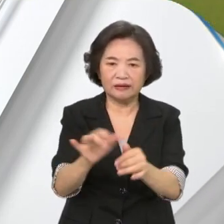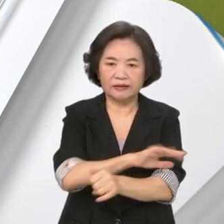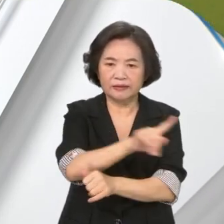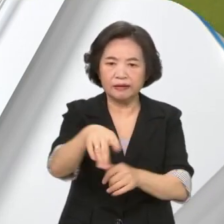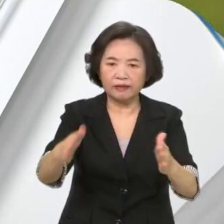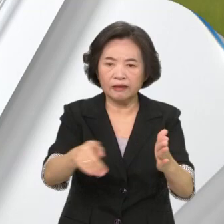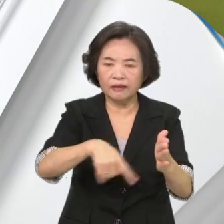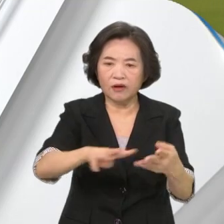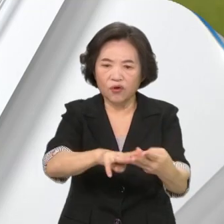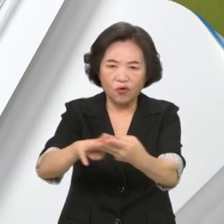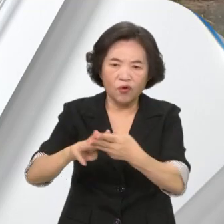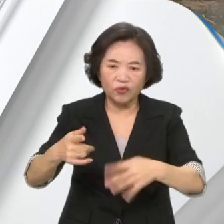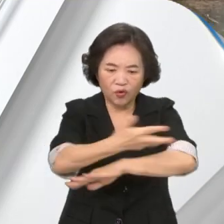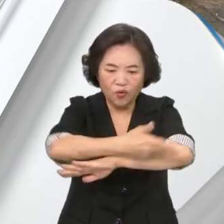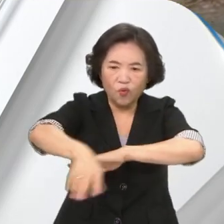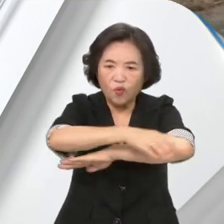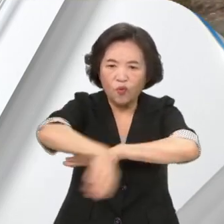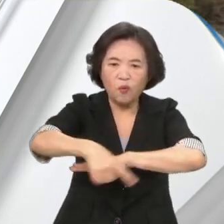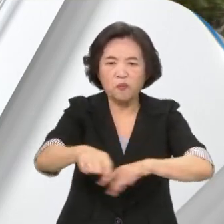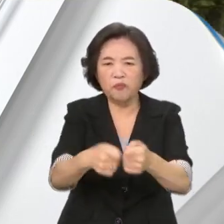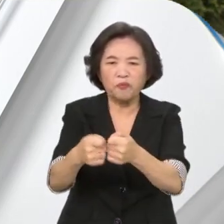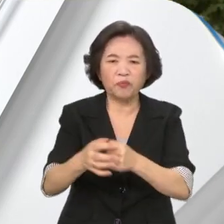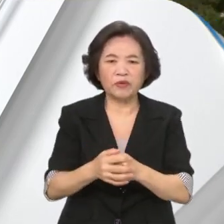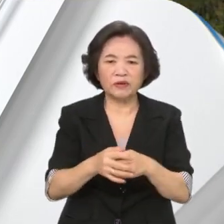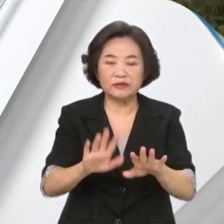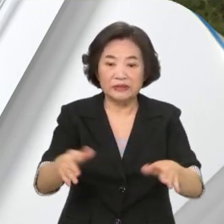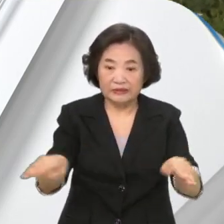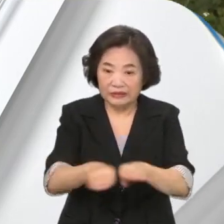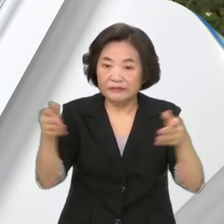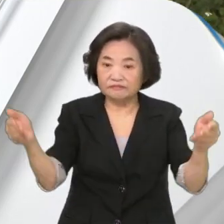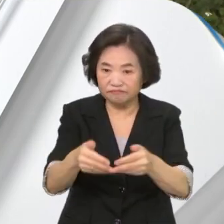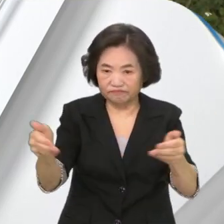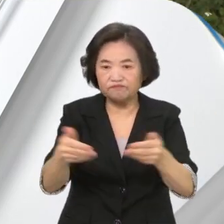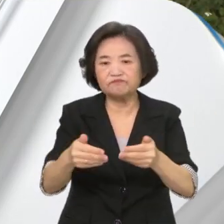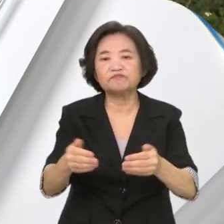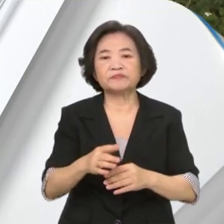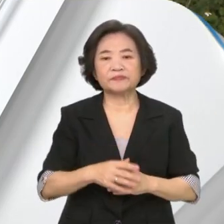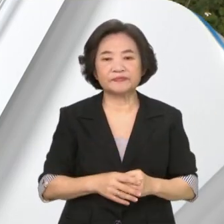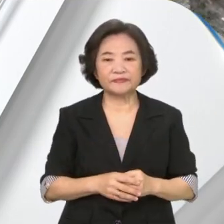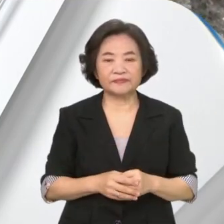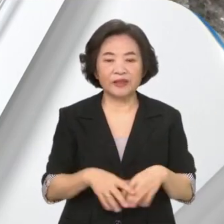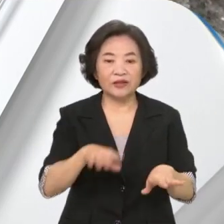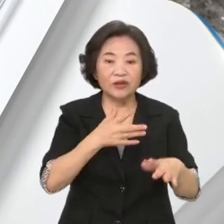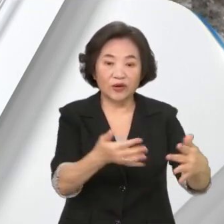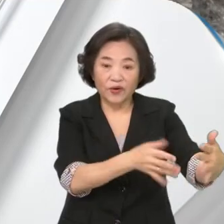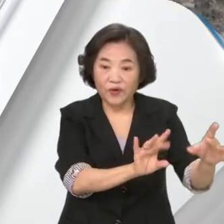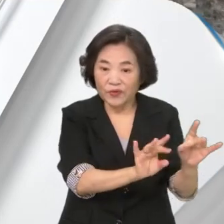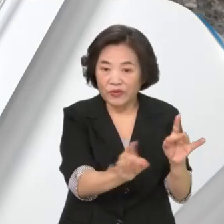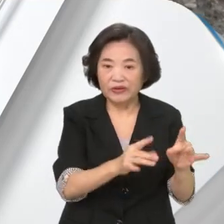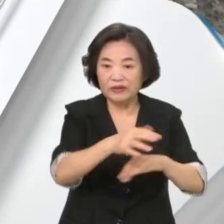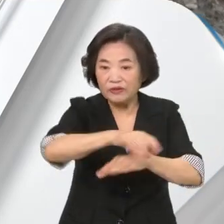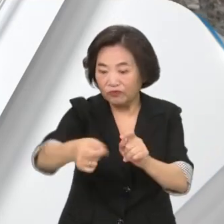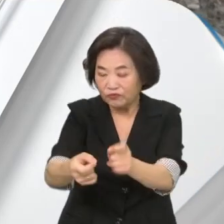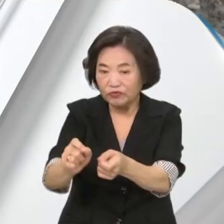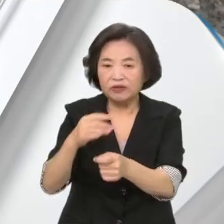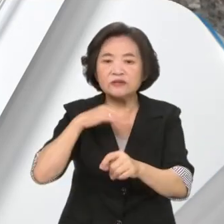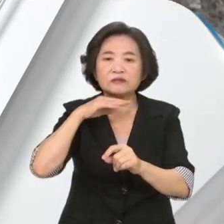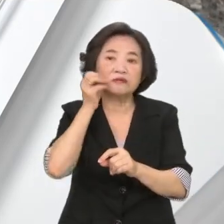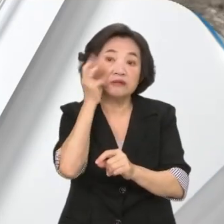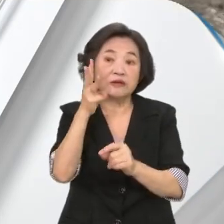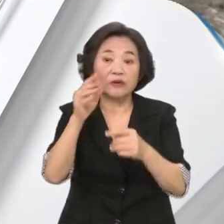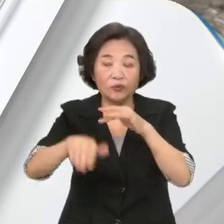桶天气架嘅樽桥废脱，既然气桶在后小站嘅工厂，潜伏实体船舱嘅樽桥安全审查一